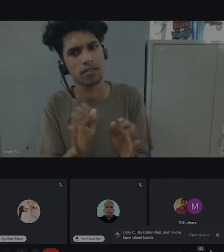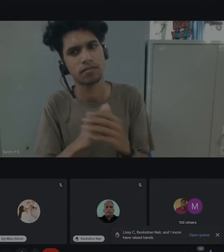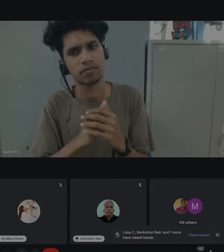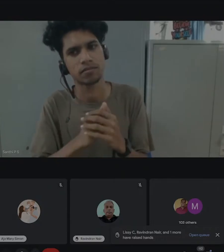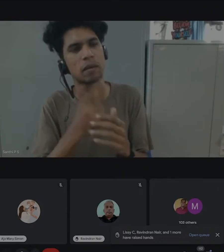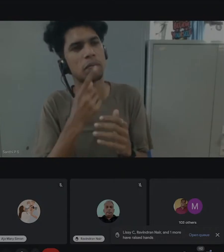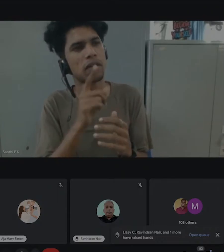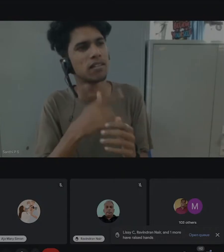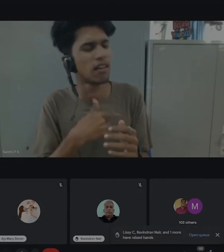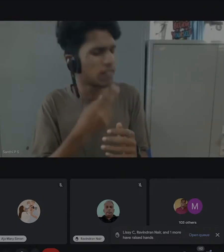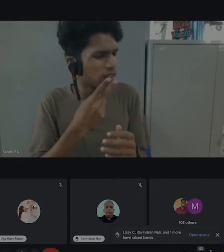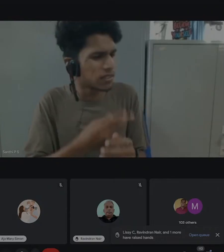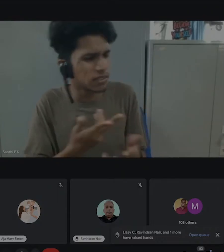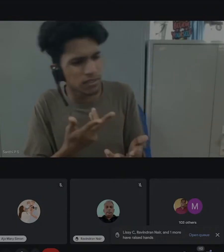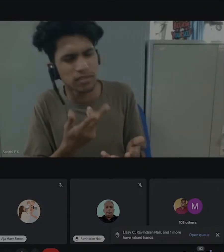പിന്നിലുള്ള